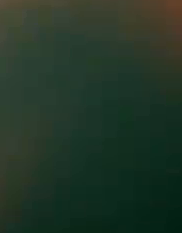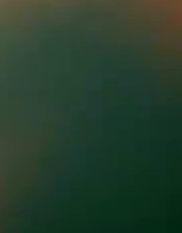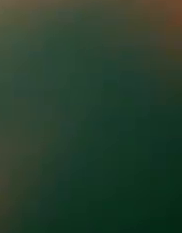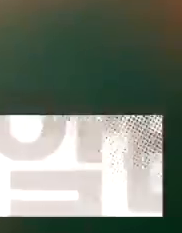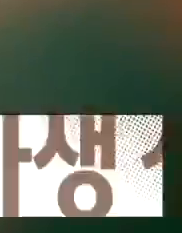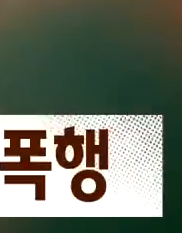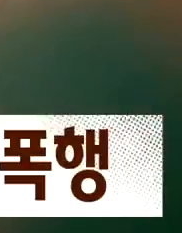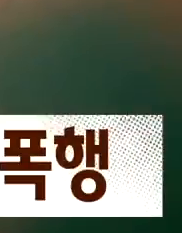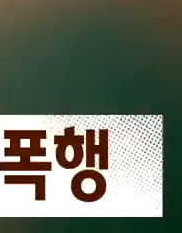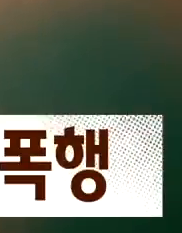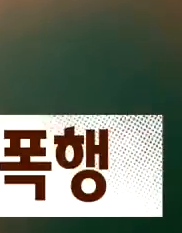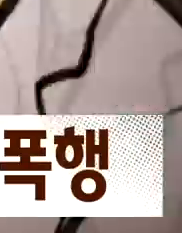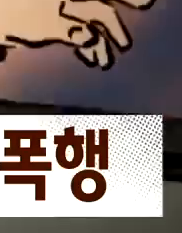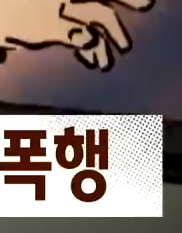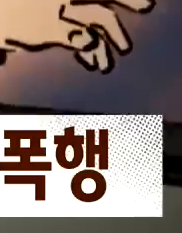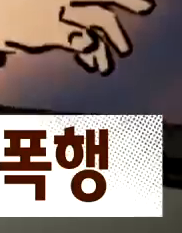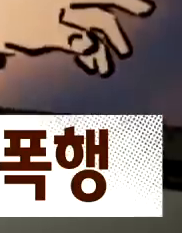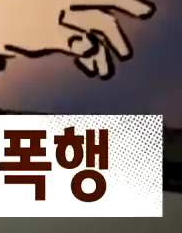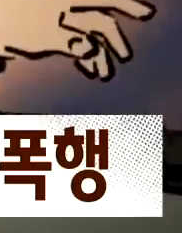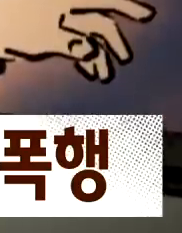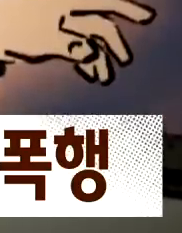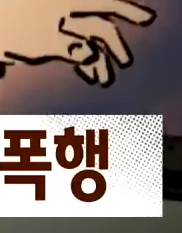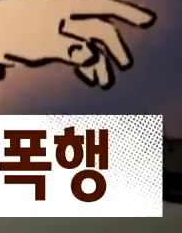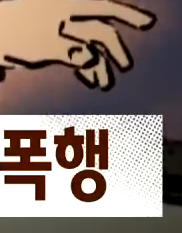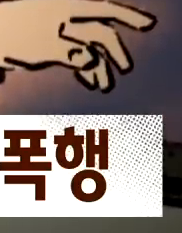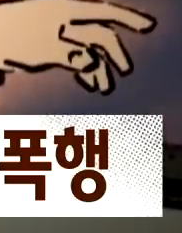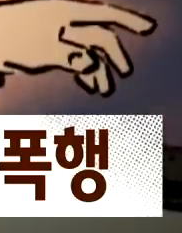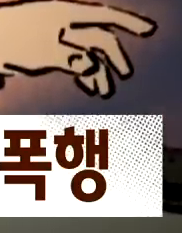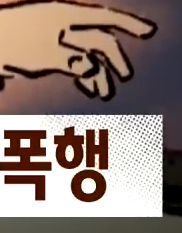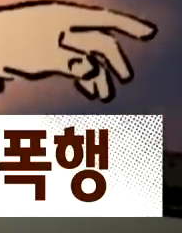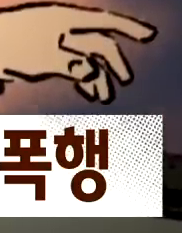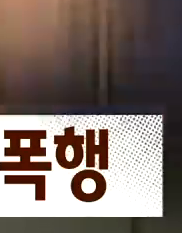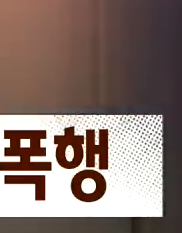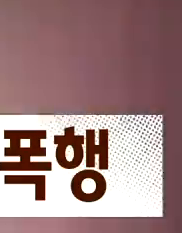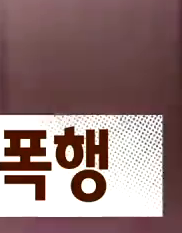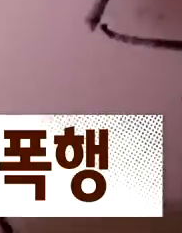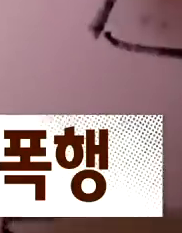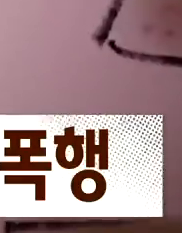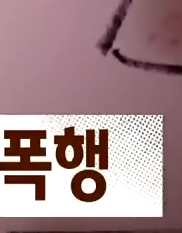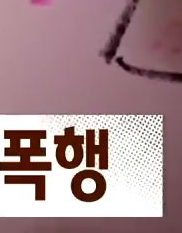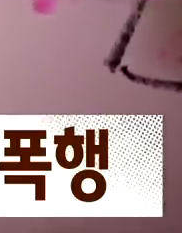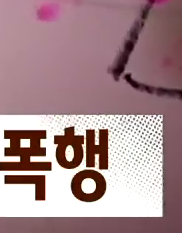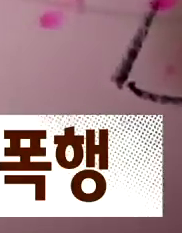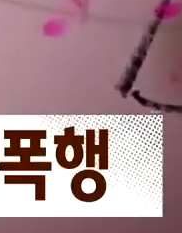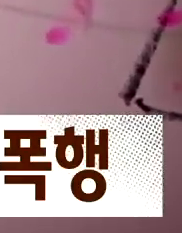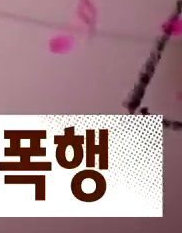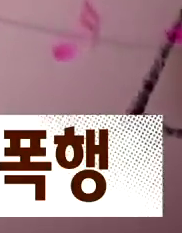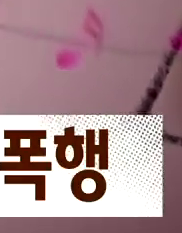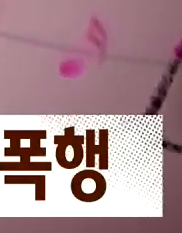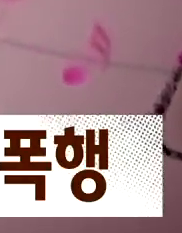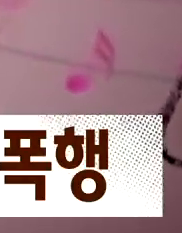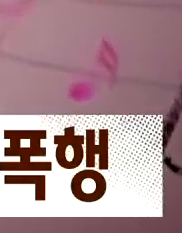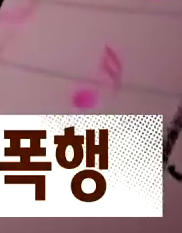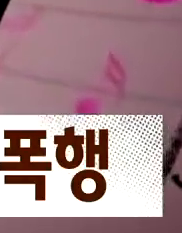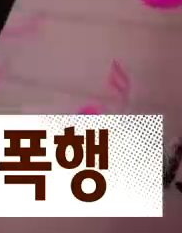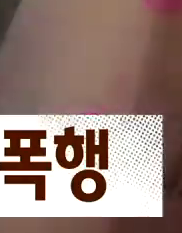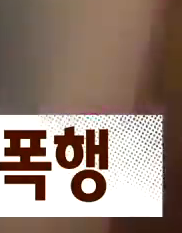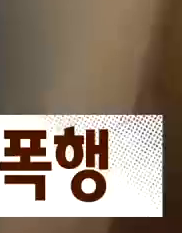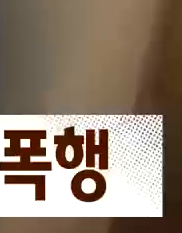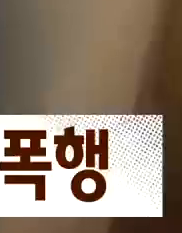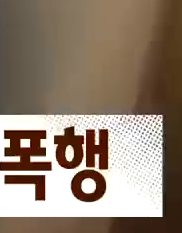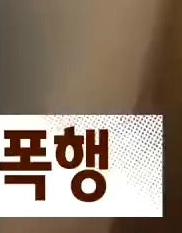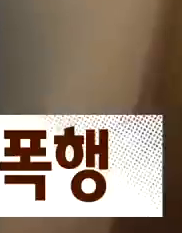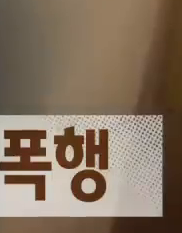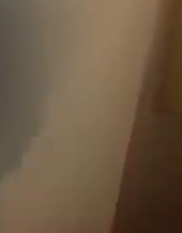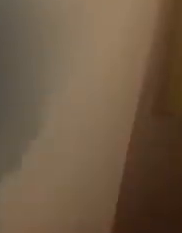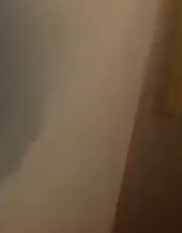후배 화가인 20대 여성을 성폭행한 혐의를 받는 유명 화가가 실형을 선고받았습니다 재판부는 유명 화가가 반성하고 있지